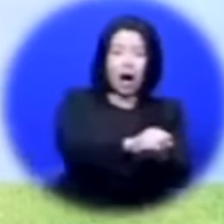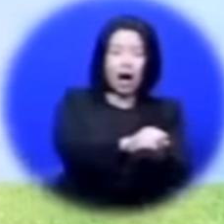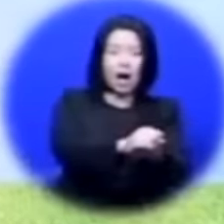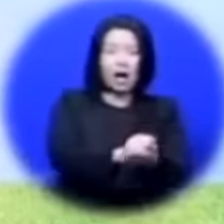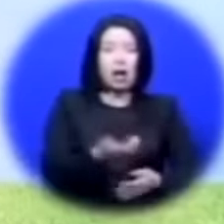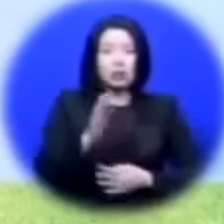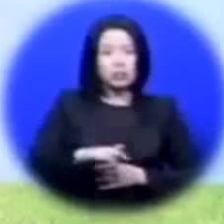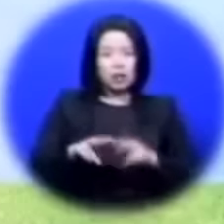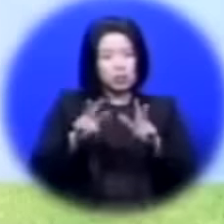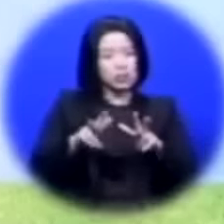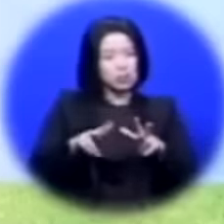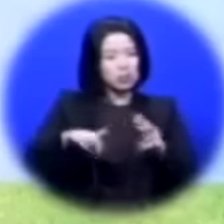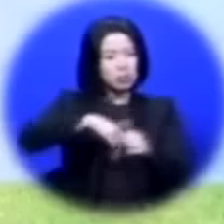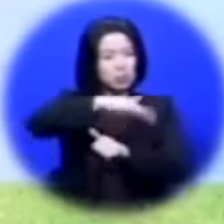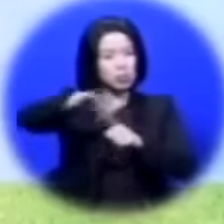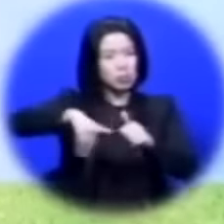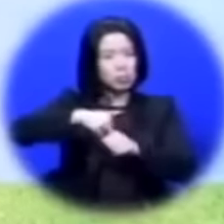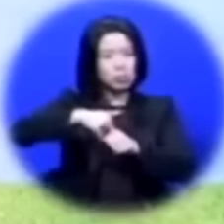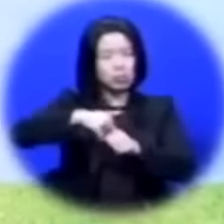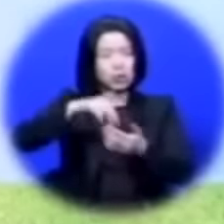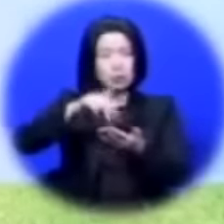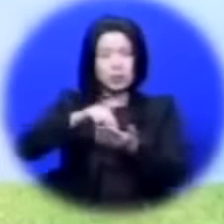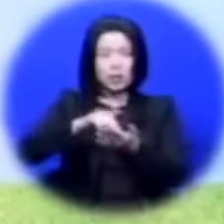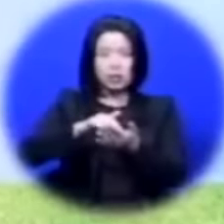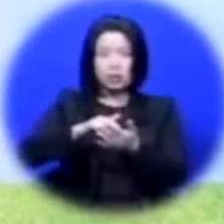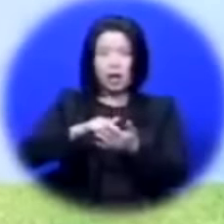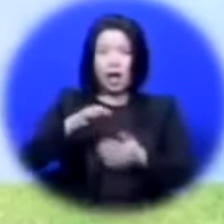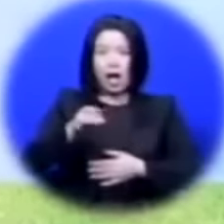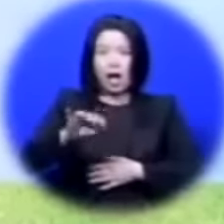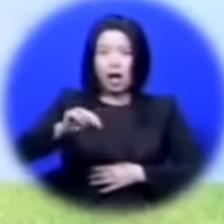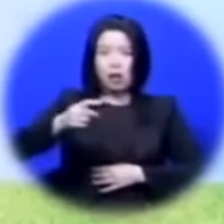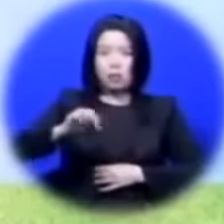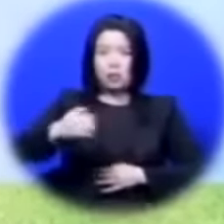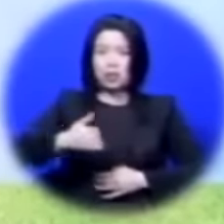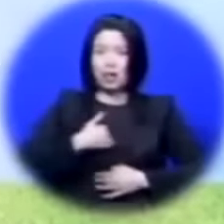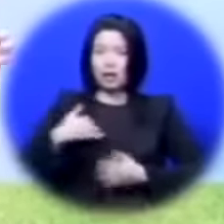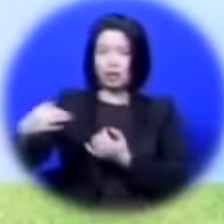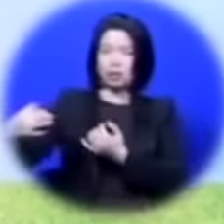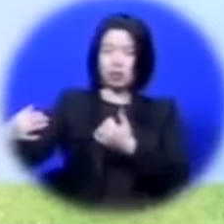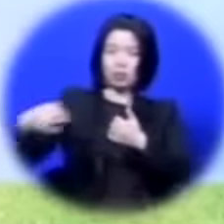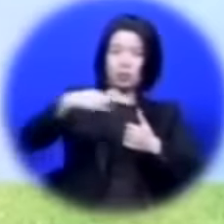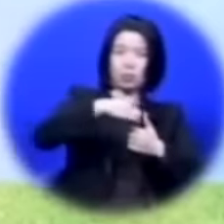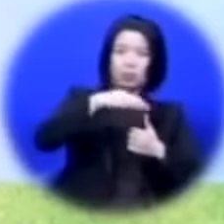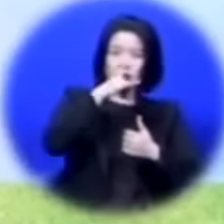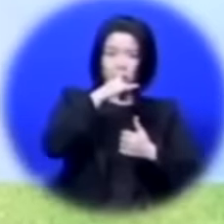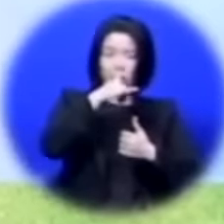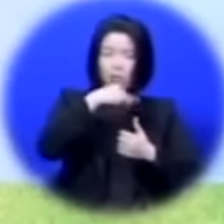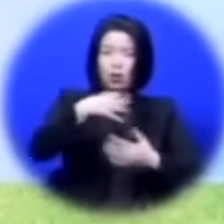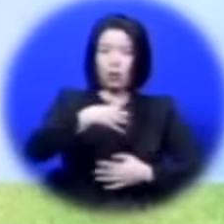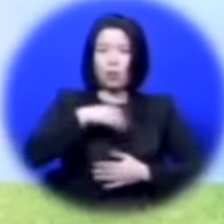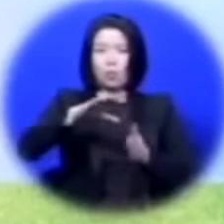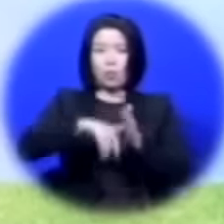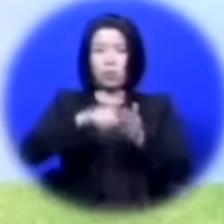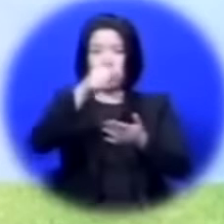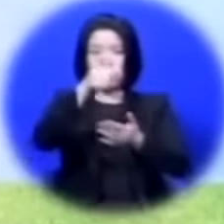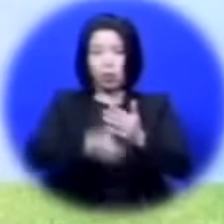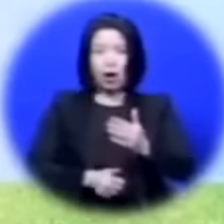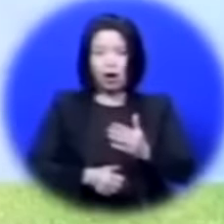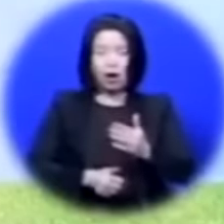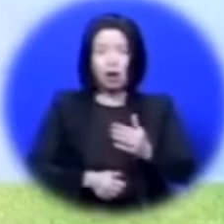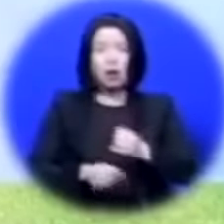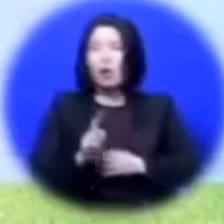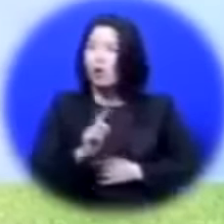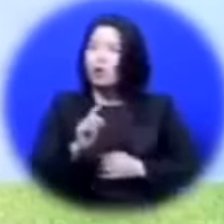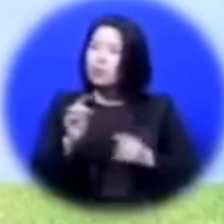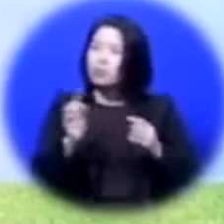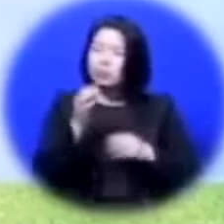근데 지금 형편이 에돔이 지금 자기를 치고 들어와서 위기 가운데 빠졌습니다 그